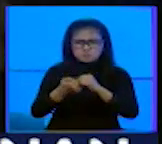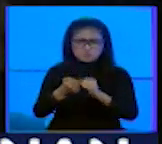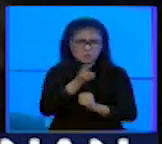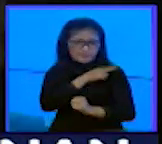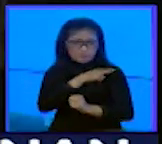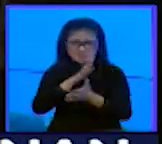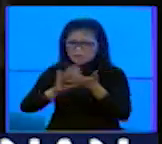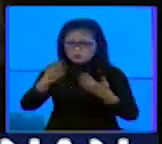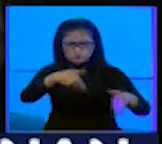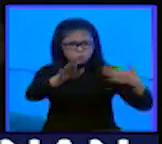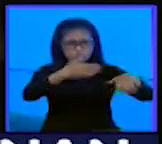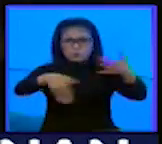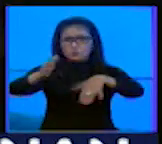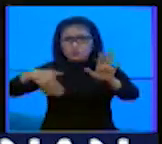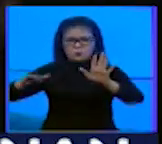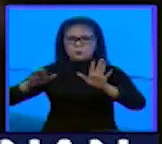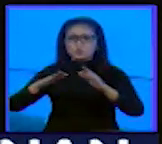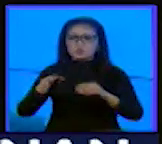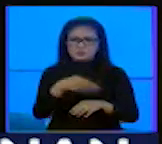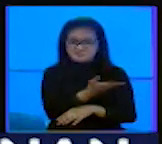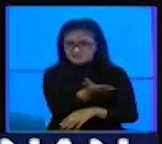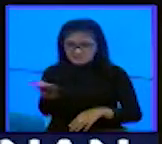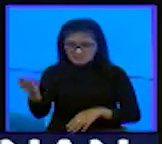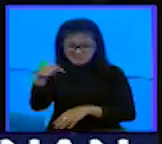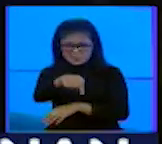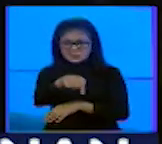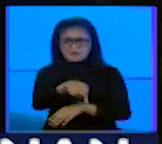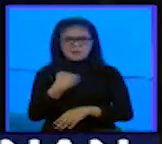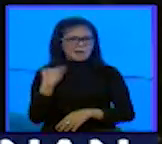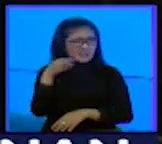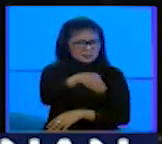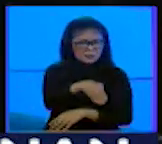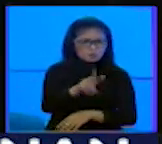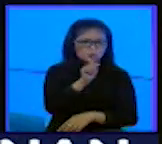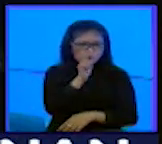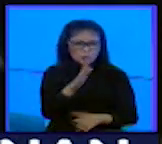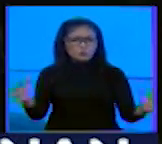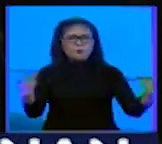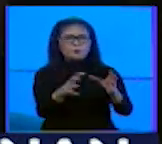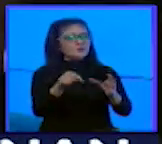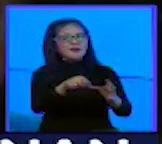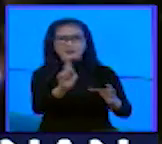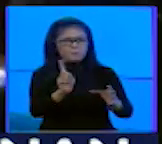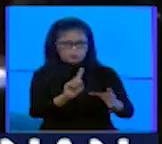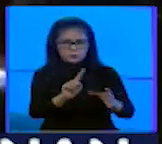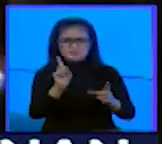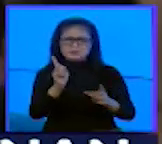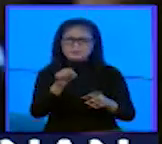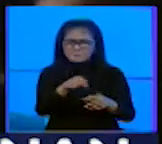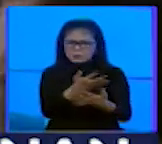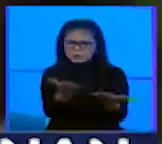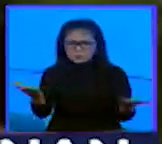Kami datang ke sini bukan untuk melarang Anda untuk berkerumun. Kami mengingatkan agar Anda